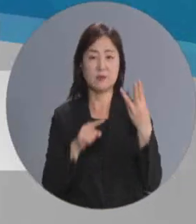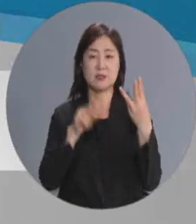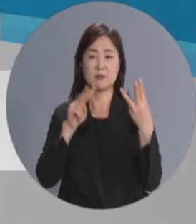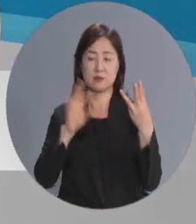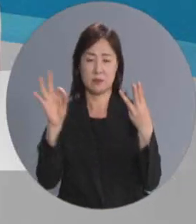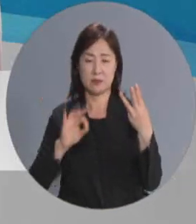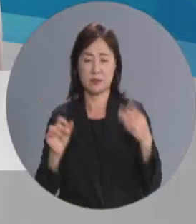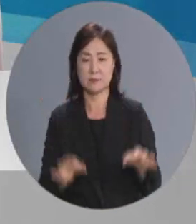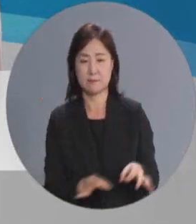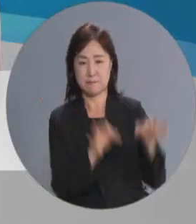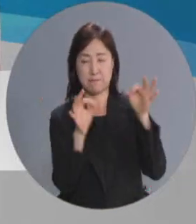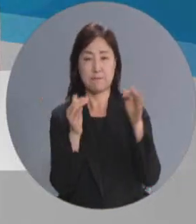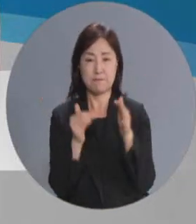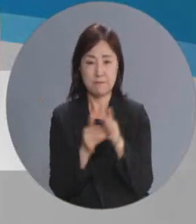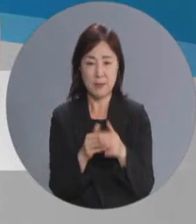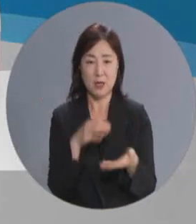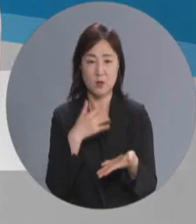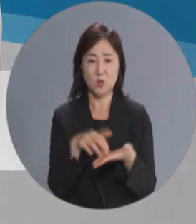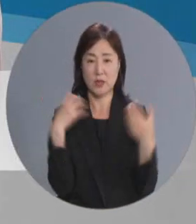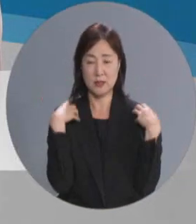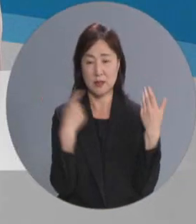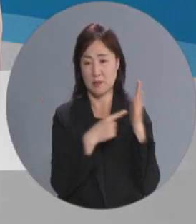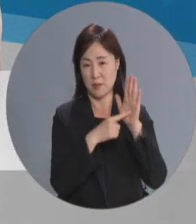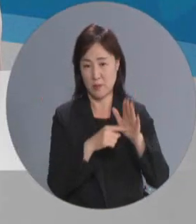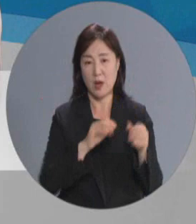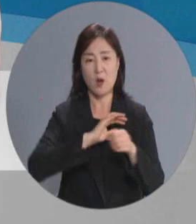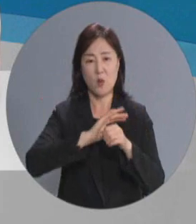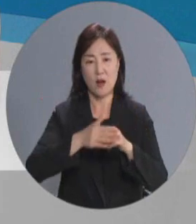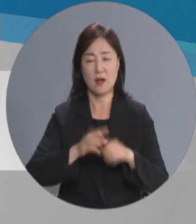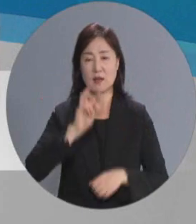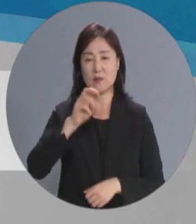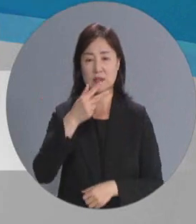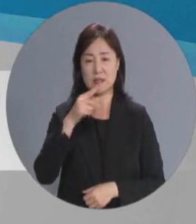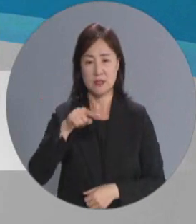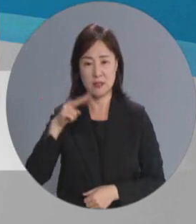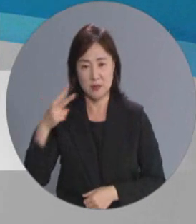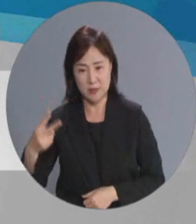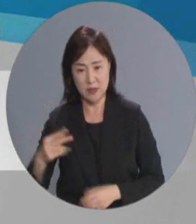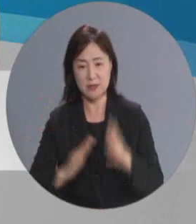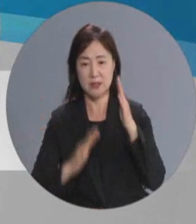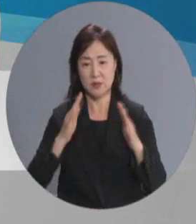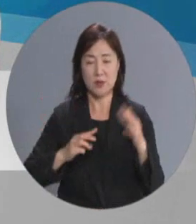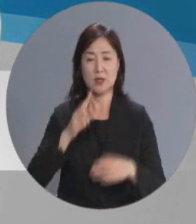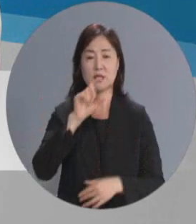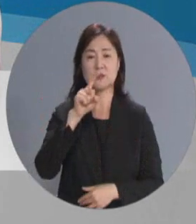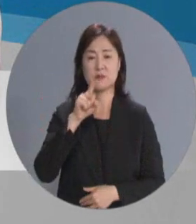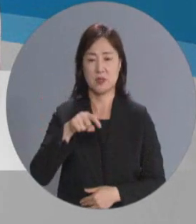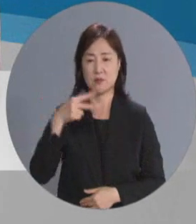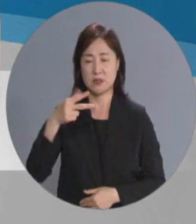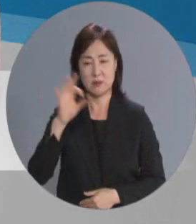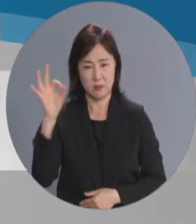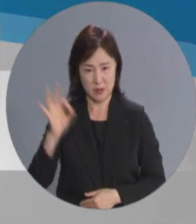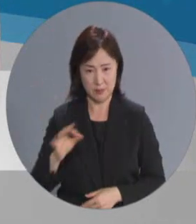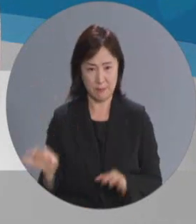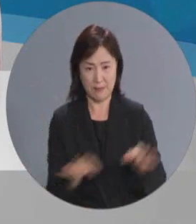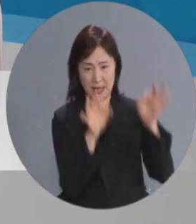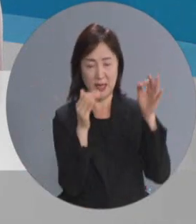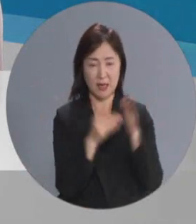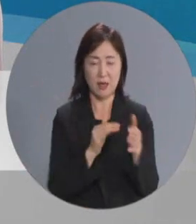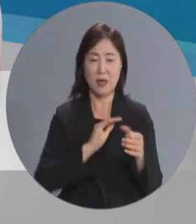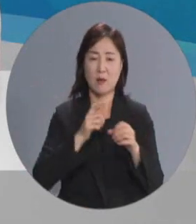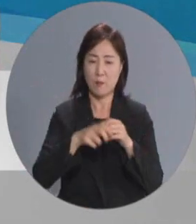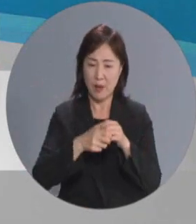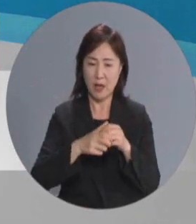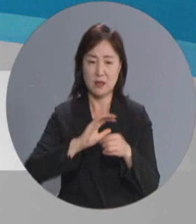상승했습니다 호남통계청 자료에 따르면 과실류 37.1% 채소류 10.7% 올랐고 배와 사과